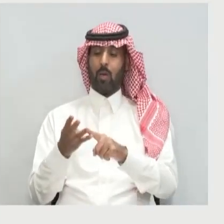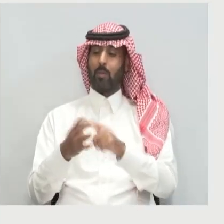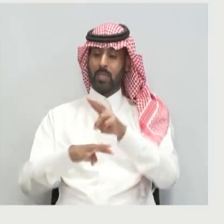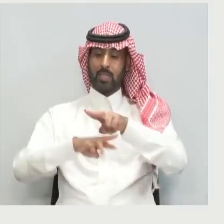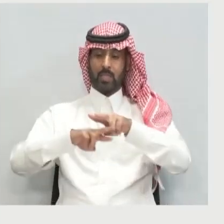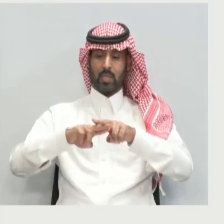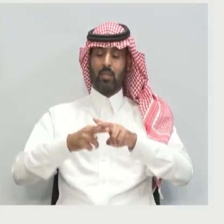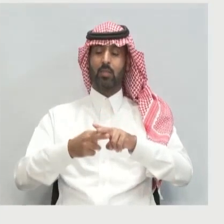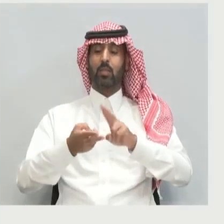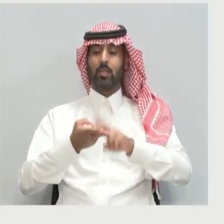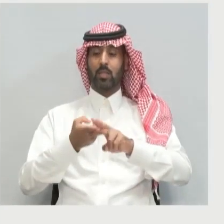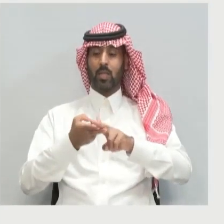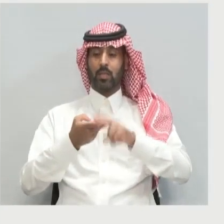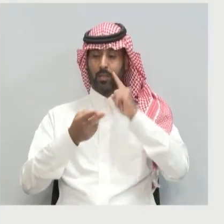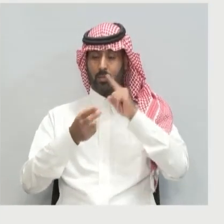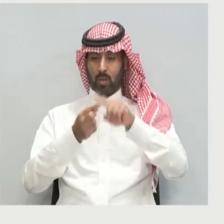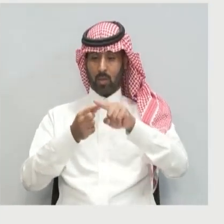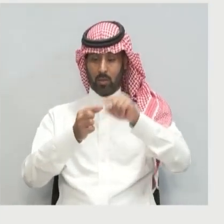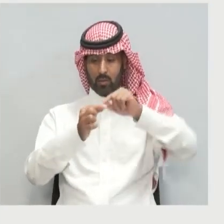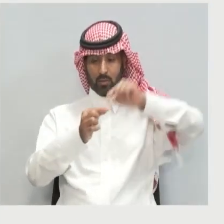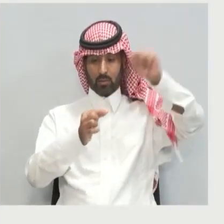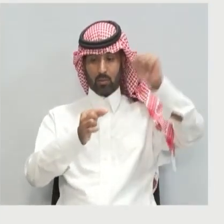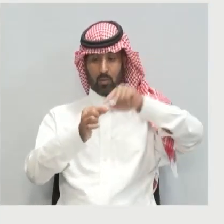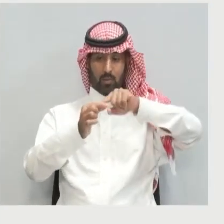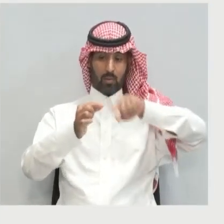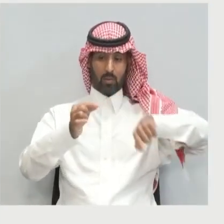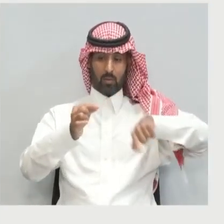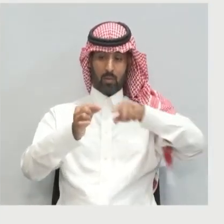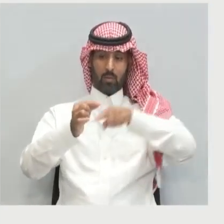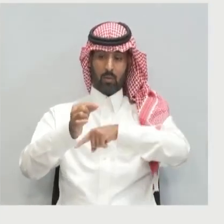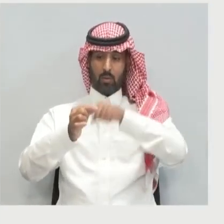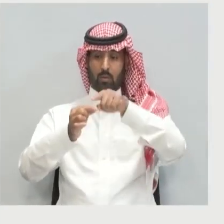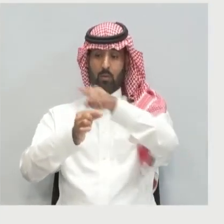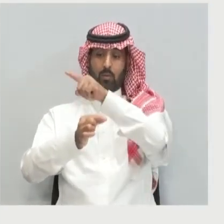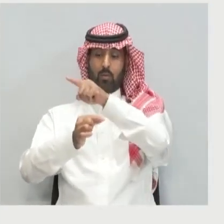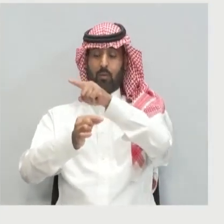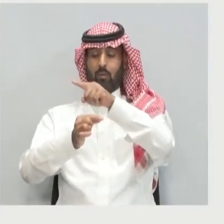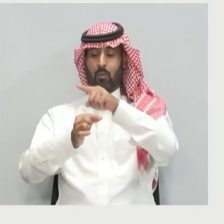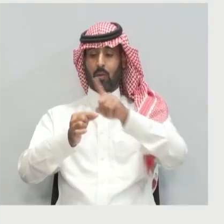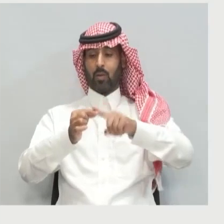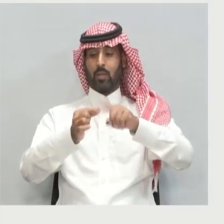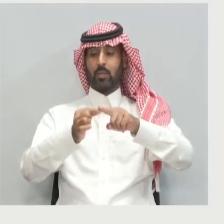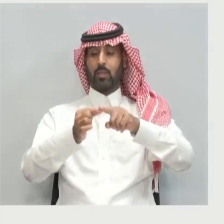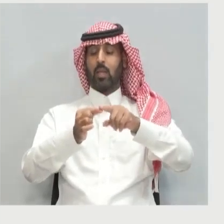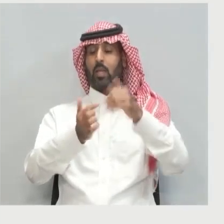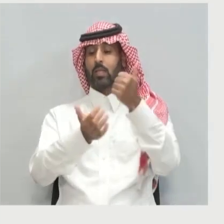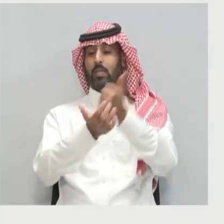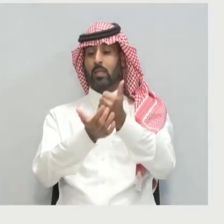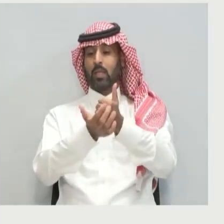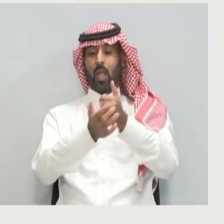ستارت ابونا يتم توصيل جميع نقاط الشبكه في مخطط النجمه بجهاز مركزي